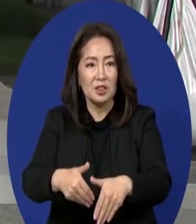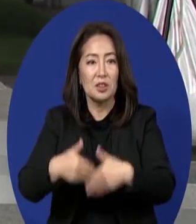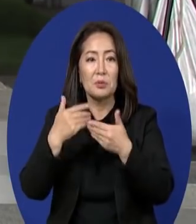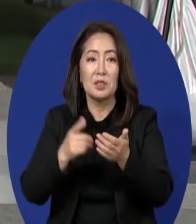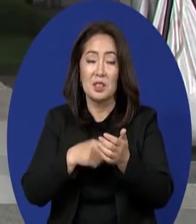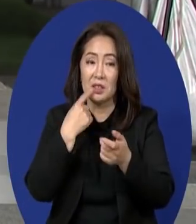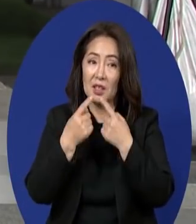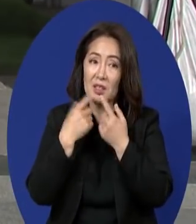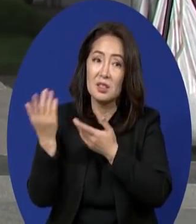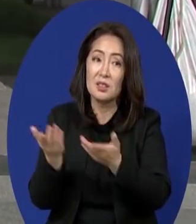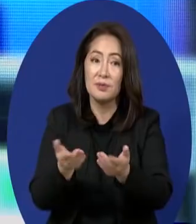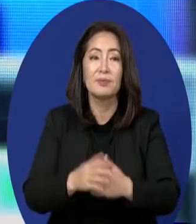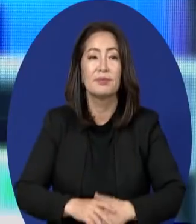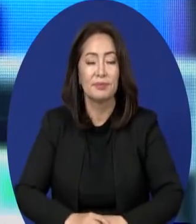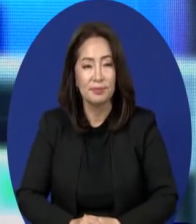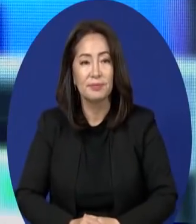байлаа.